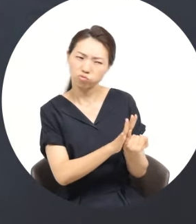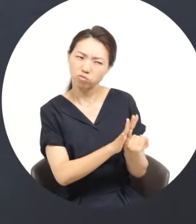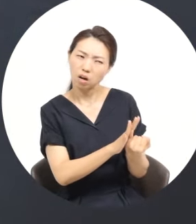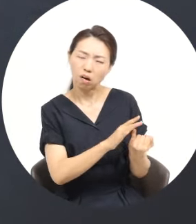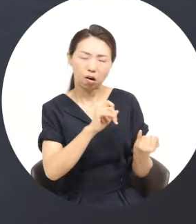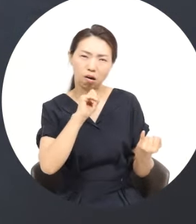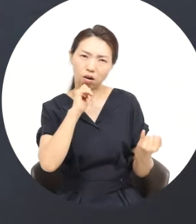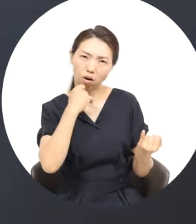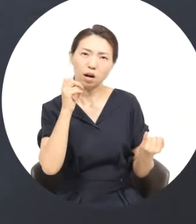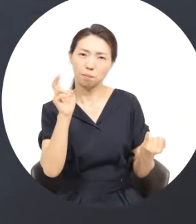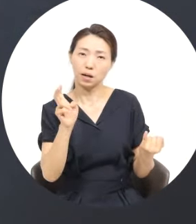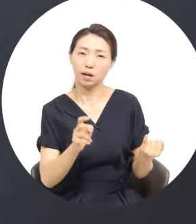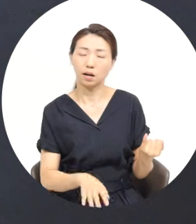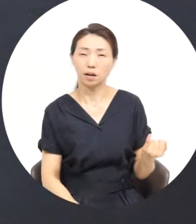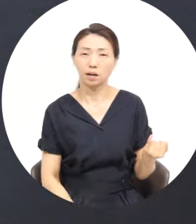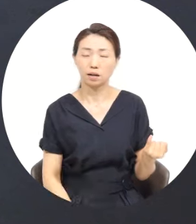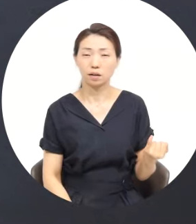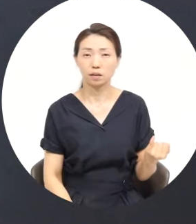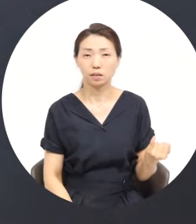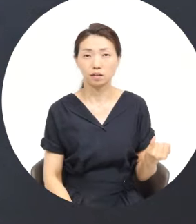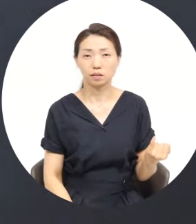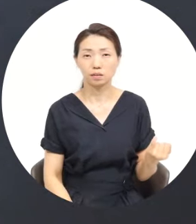불가능하지 않나 싶어 보이네요.